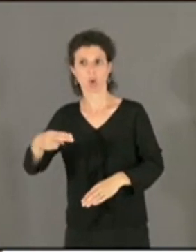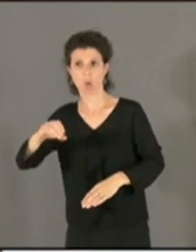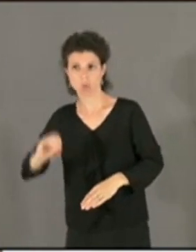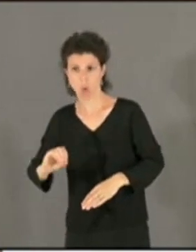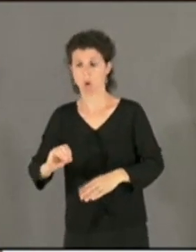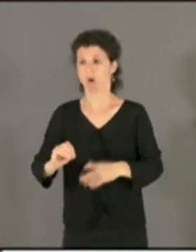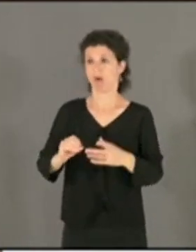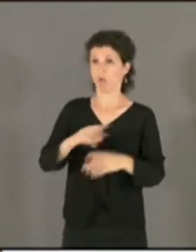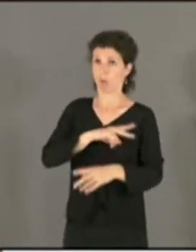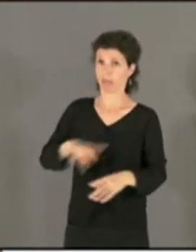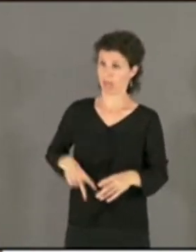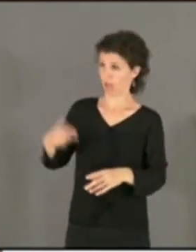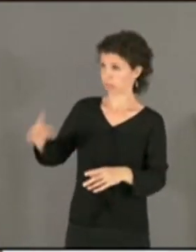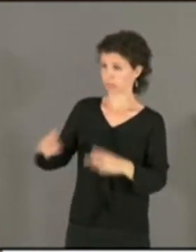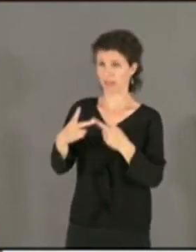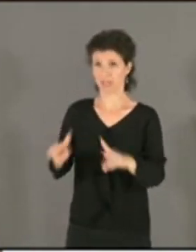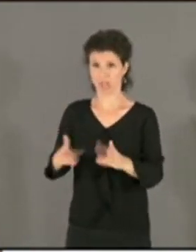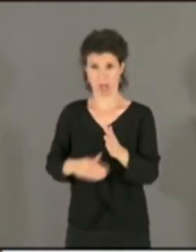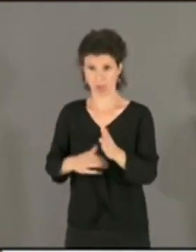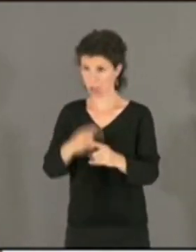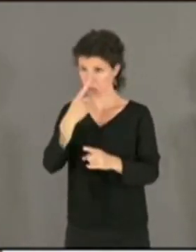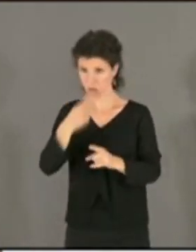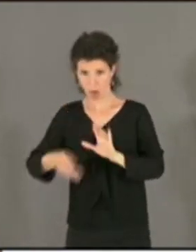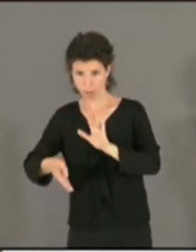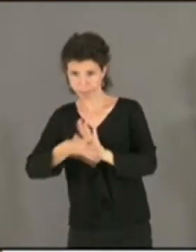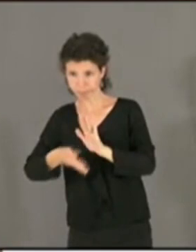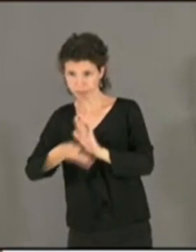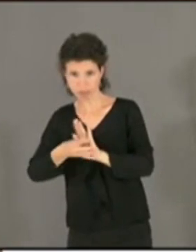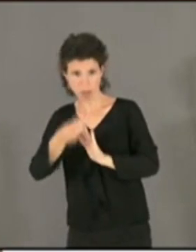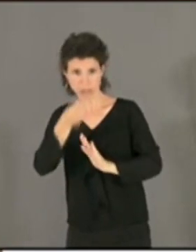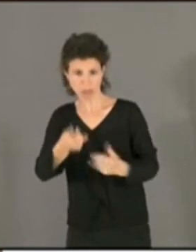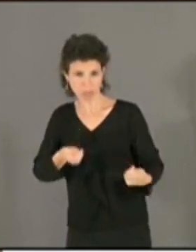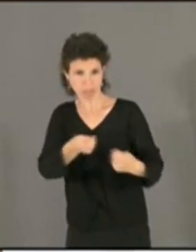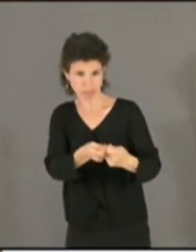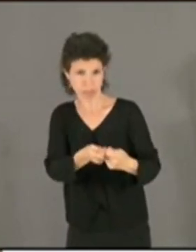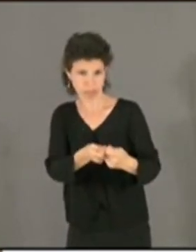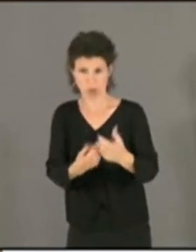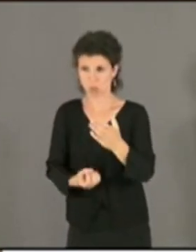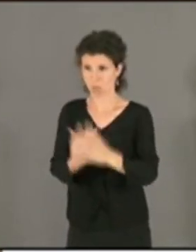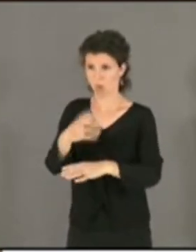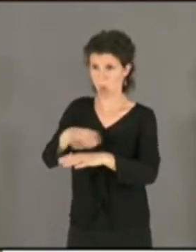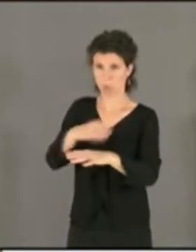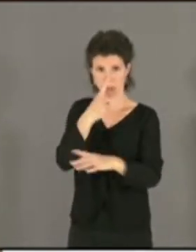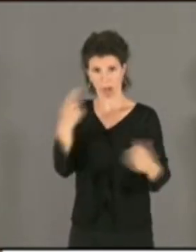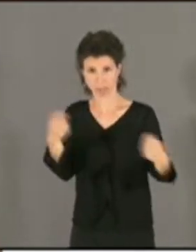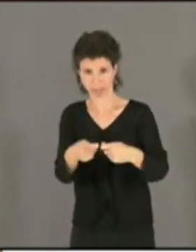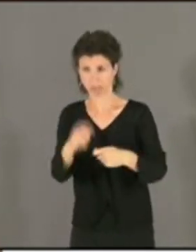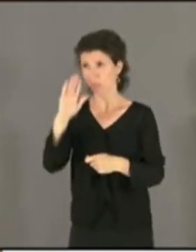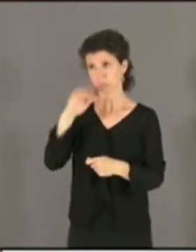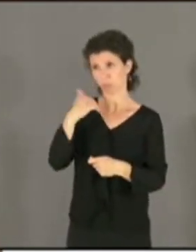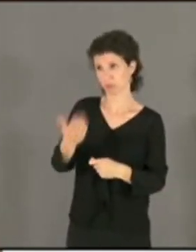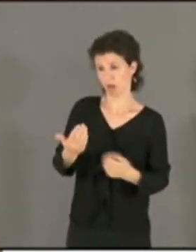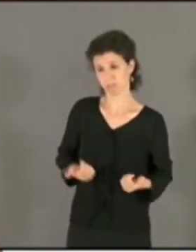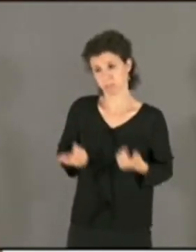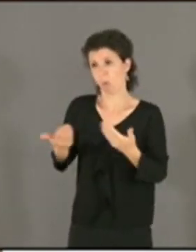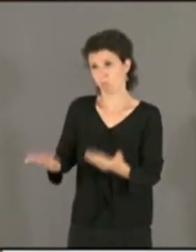ville de Marseille, regroupe toutes les caractéristiques recherchées afin d'y créer le nouveau commissariat. Telles sont les raisons qui nous incitent à